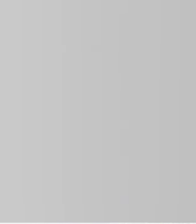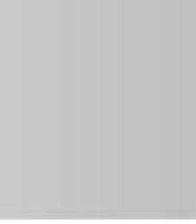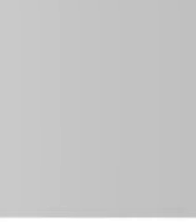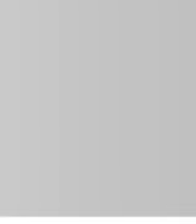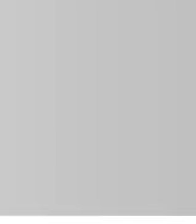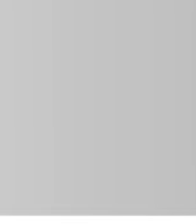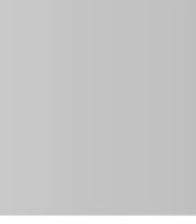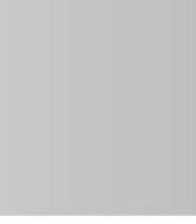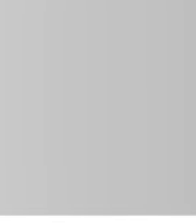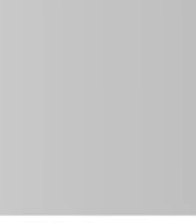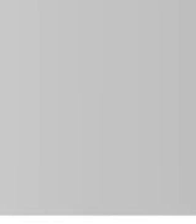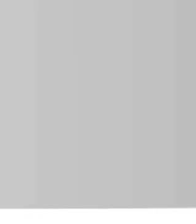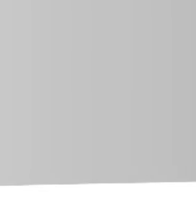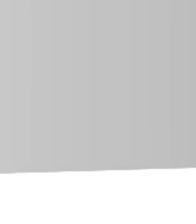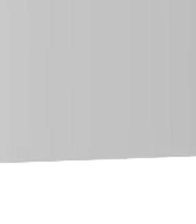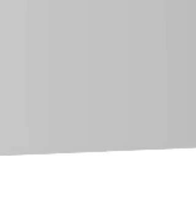H